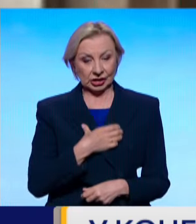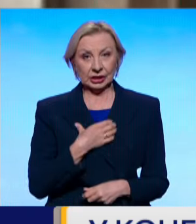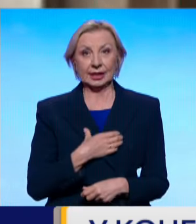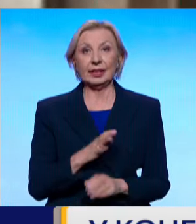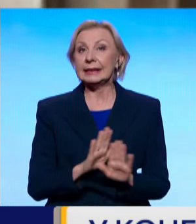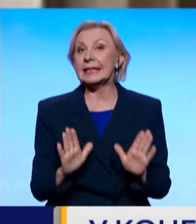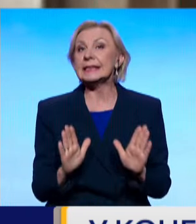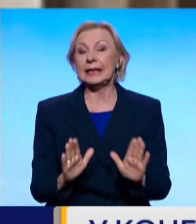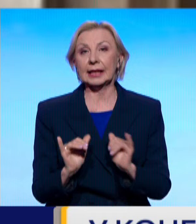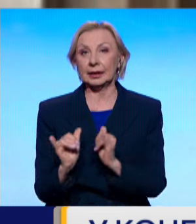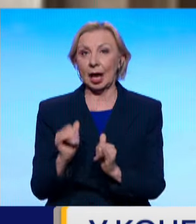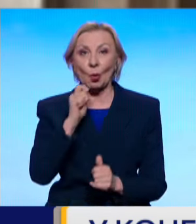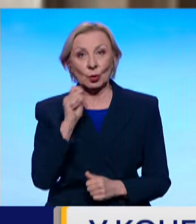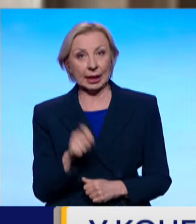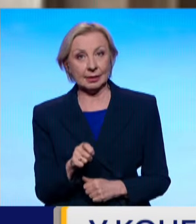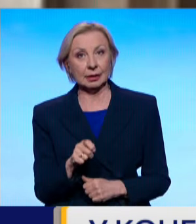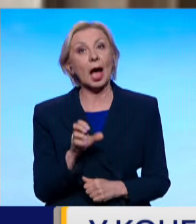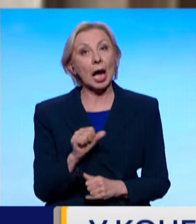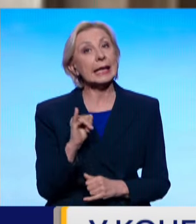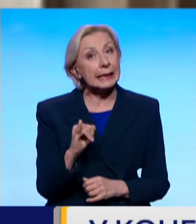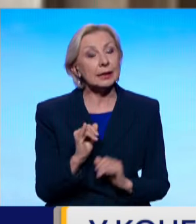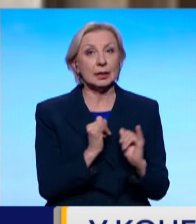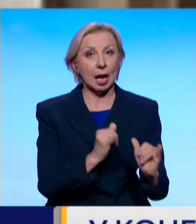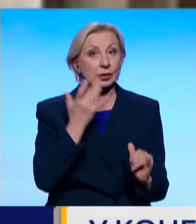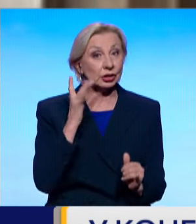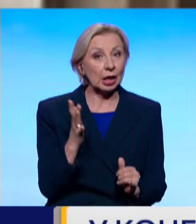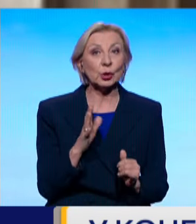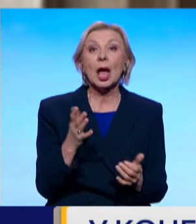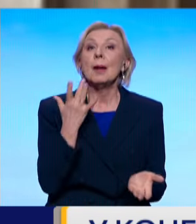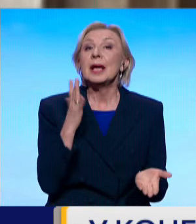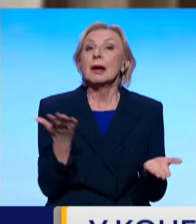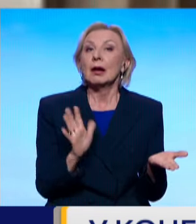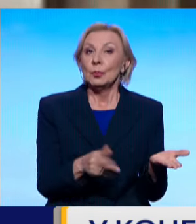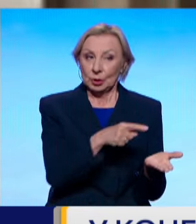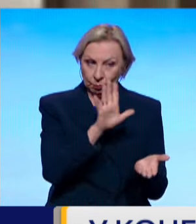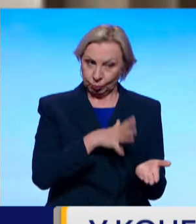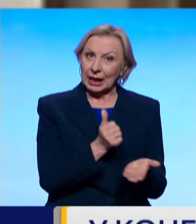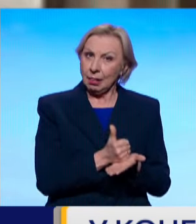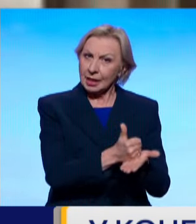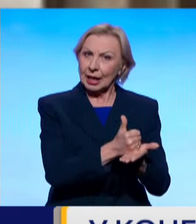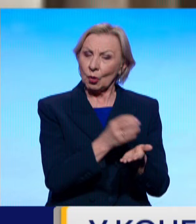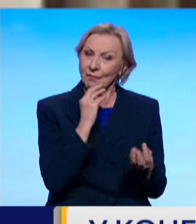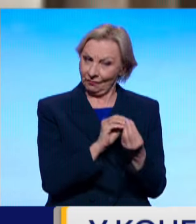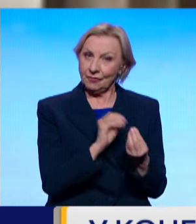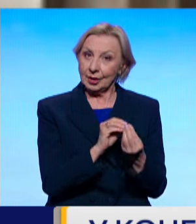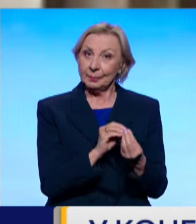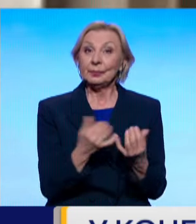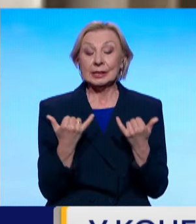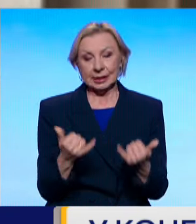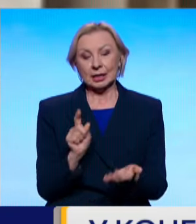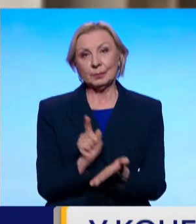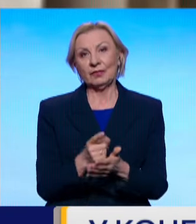але й для Сполучених Штатів. А якою буде Америка, чи втратить вона довіру світу, чи залишиться вона лідером, це конгресмени мають визначити